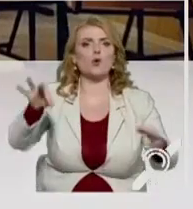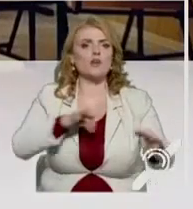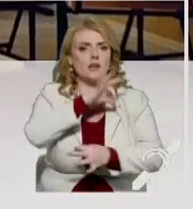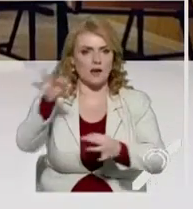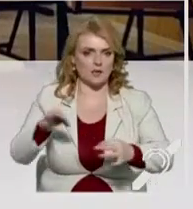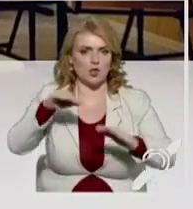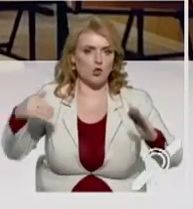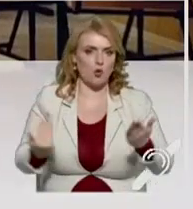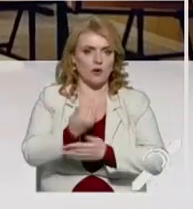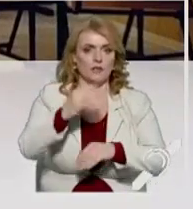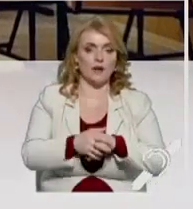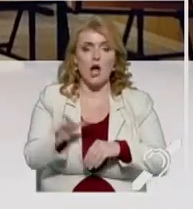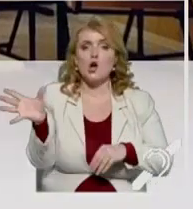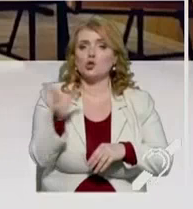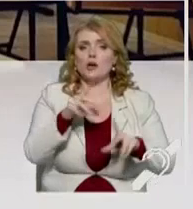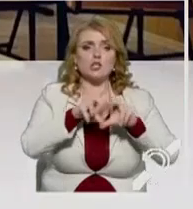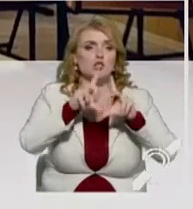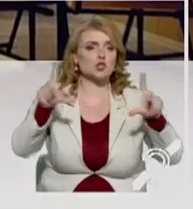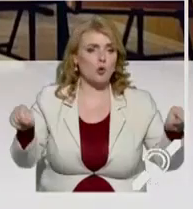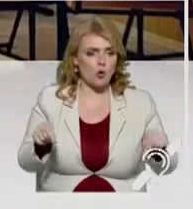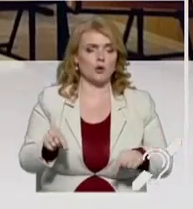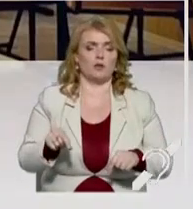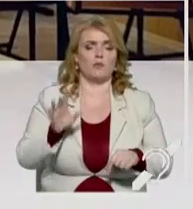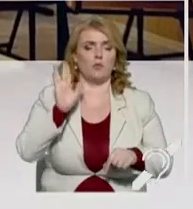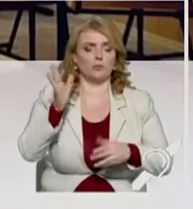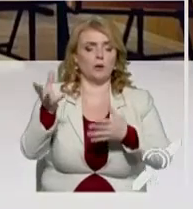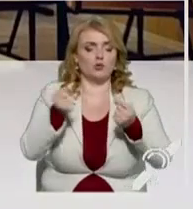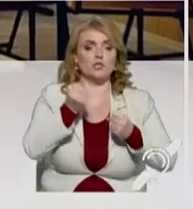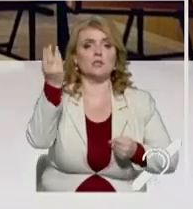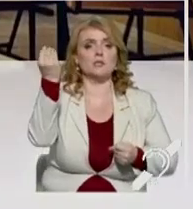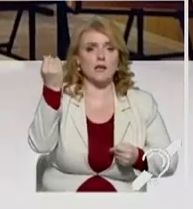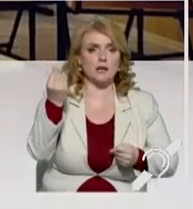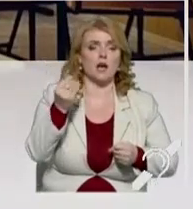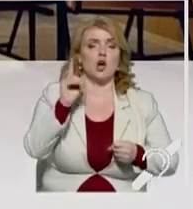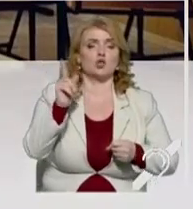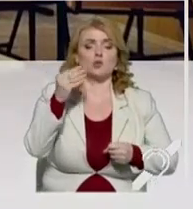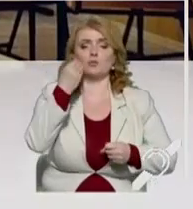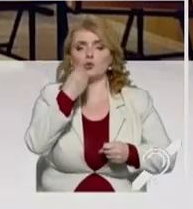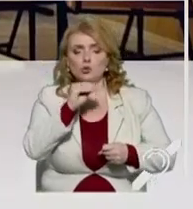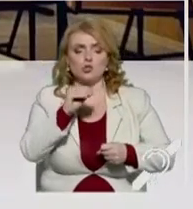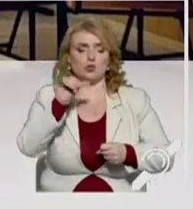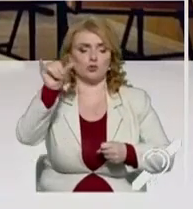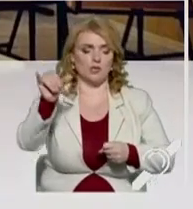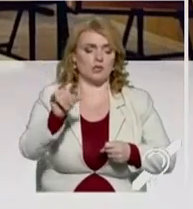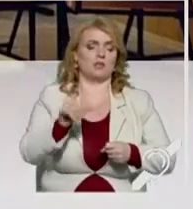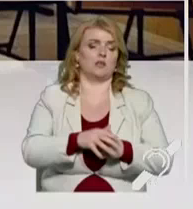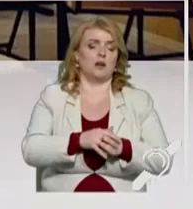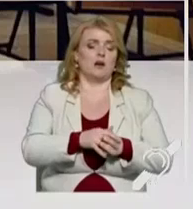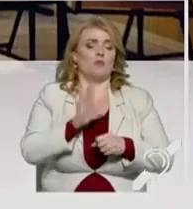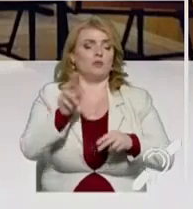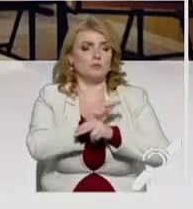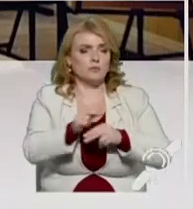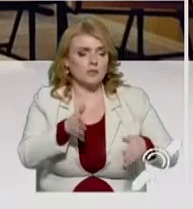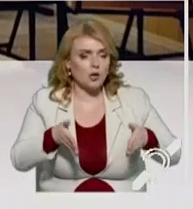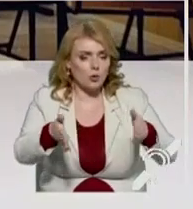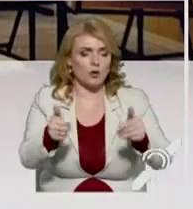Modele. Instituțiile de învățământ vor beneficia de investiții pentru a-și îmbunătăți infrastructura, dotarea cu tehnică și metodele de